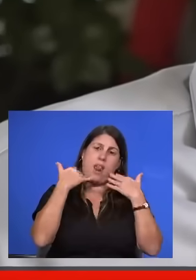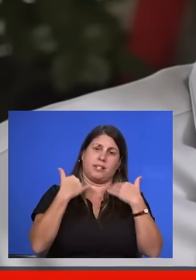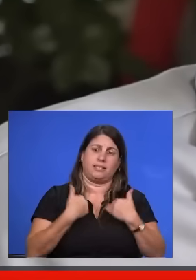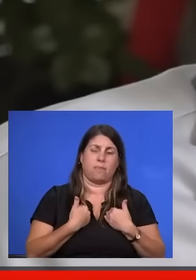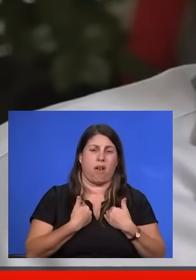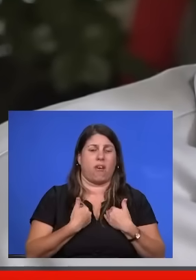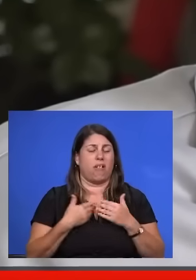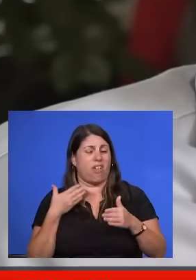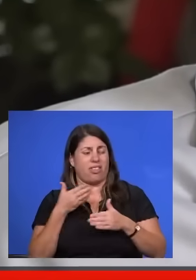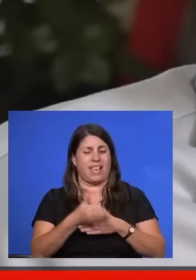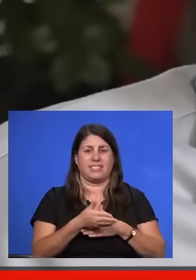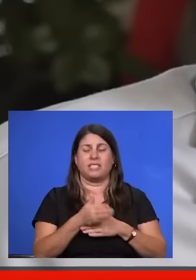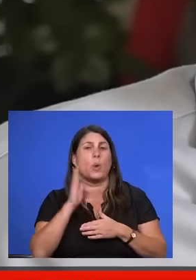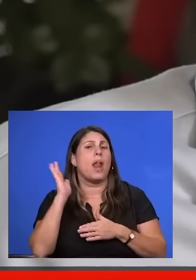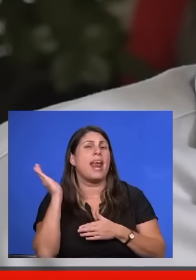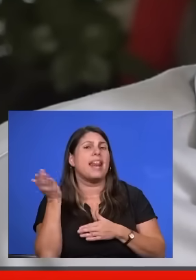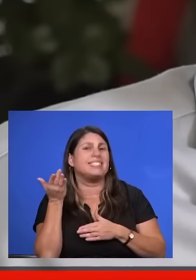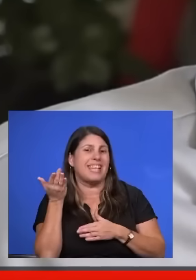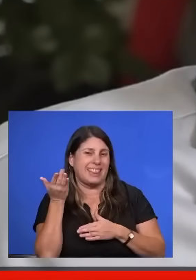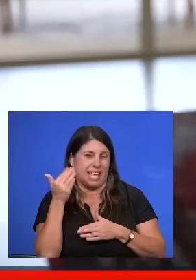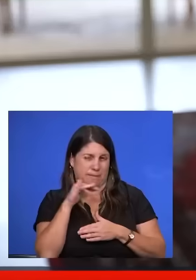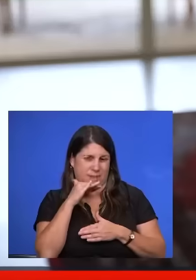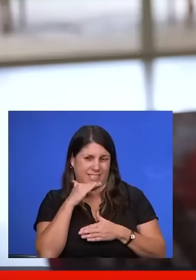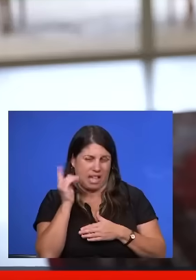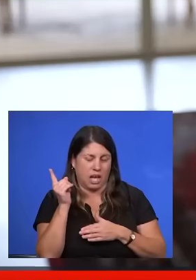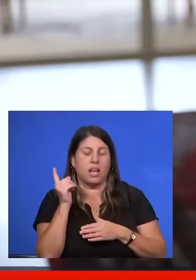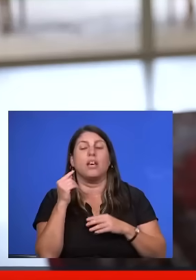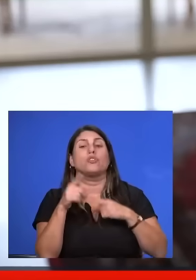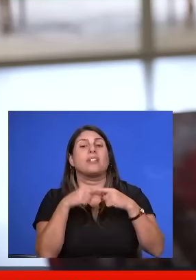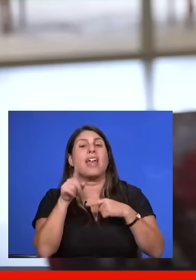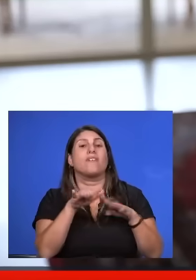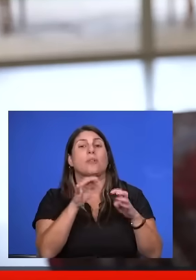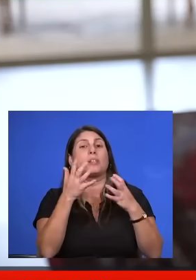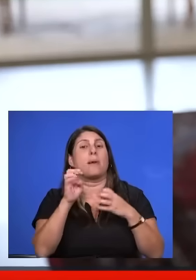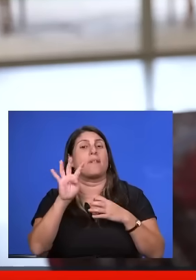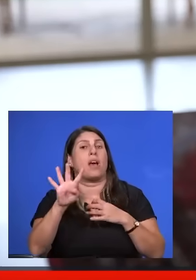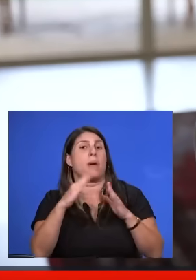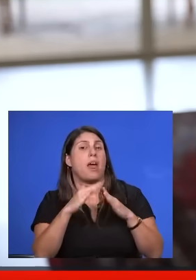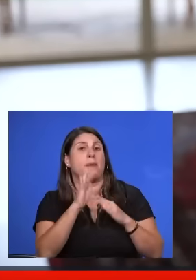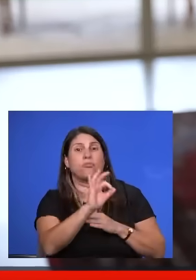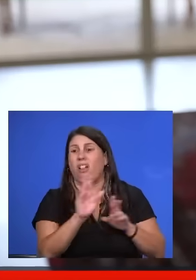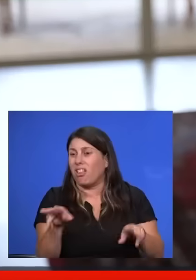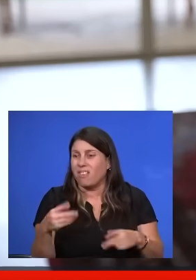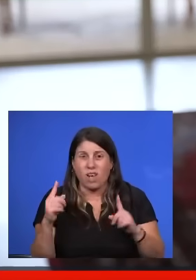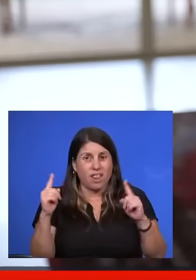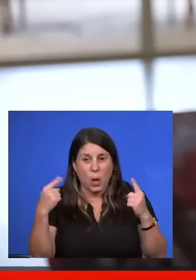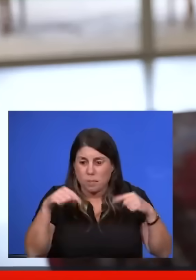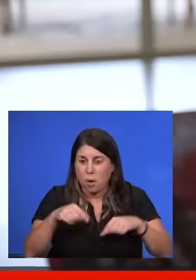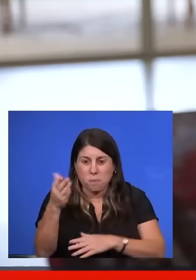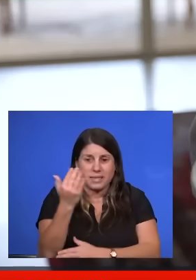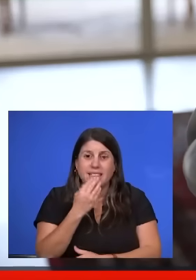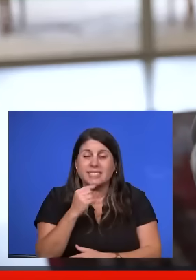הסדר של 1944 לתוך הבית שלה. זה לא יכול להיות במדינת ישראל כשיש את